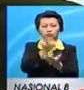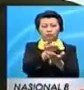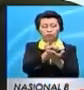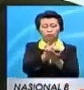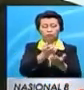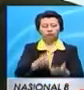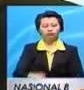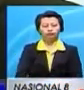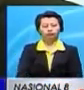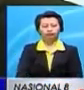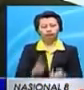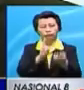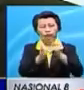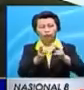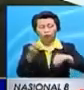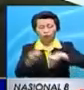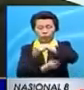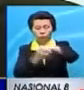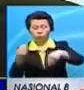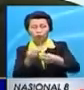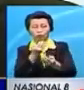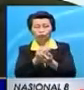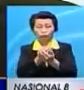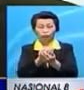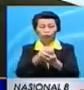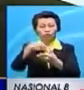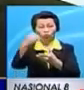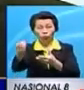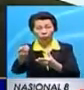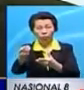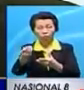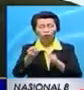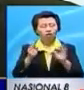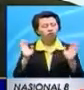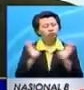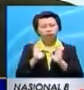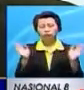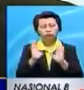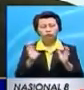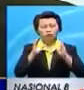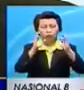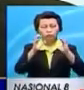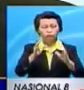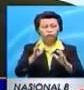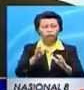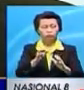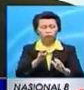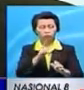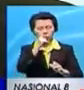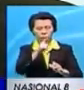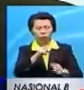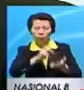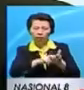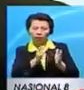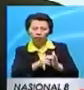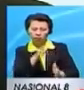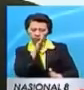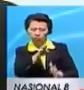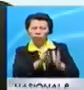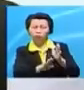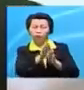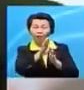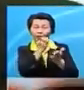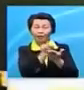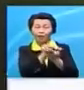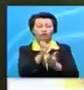perubahan dalam kadar tukaran asing tidak sama sekali secara absolut membayangkan prestasi